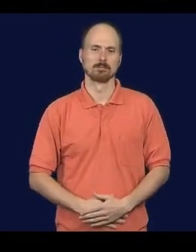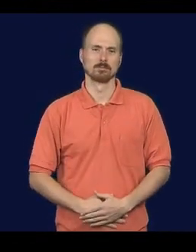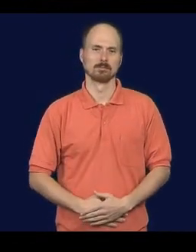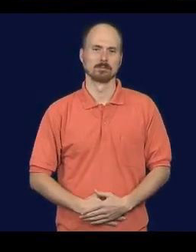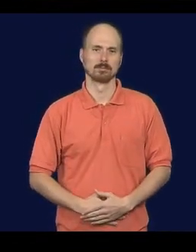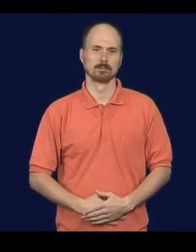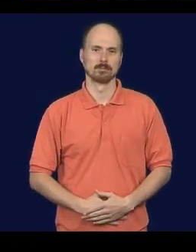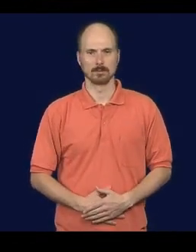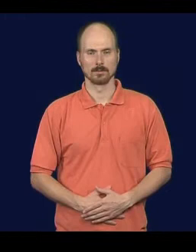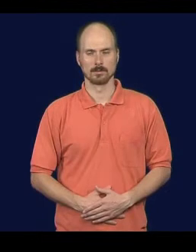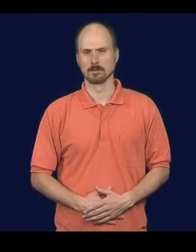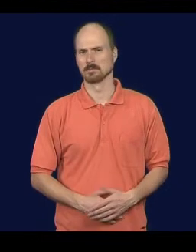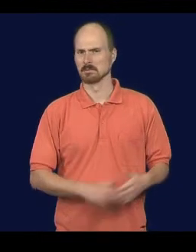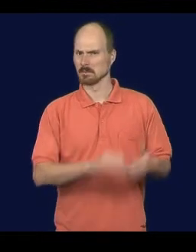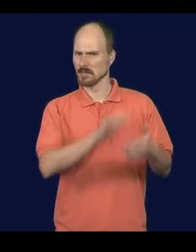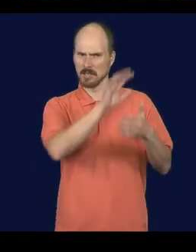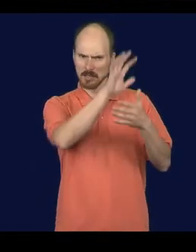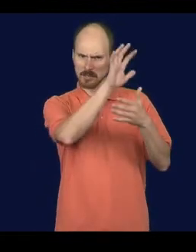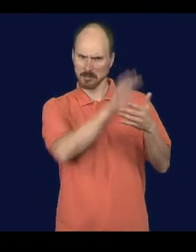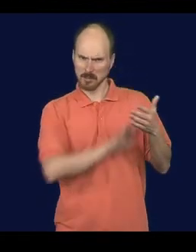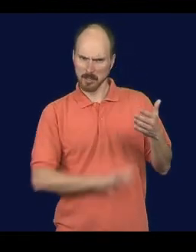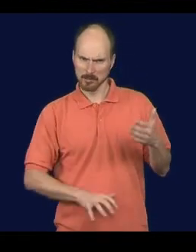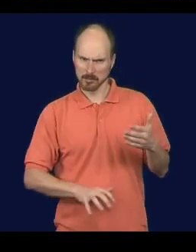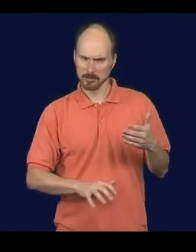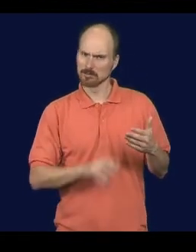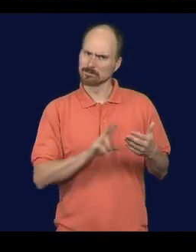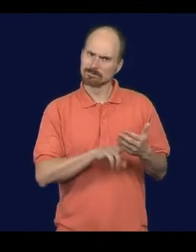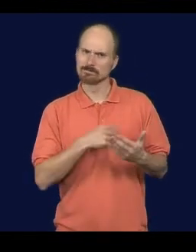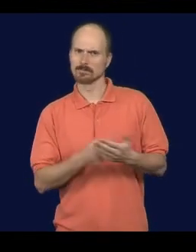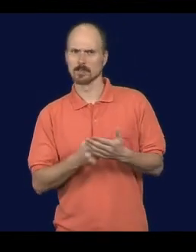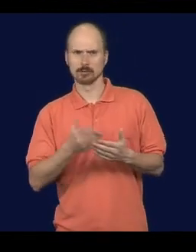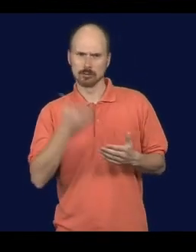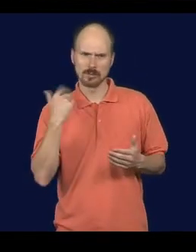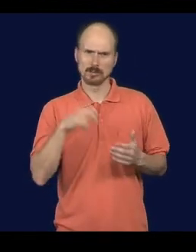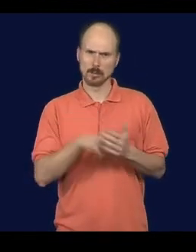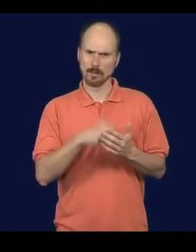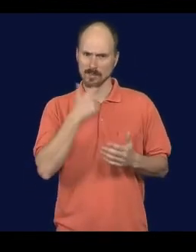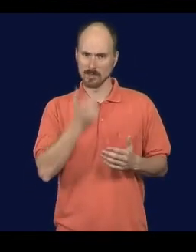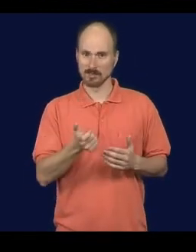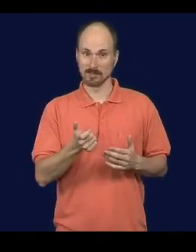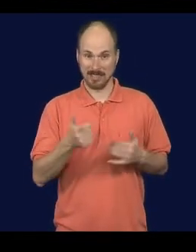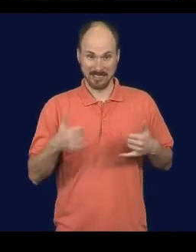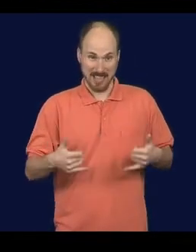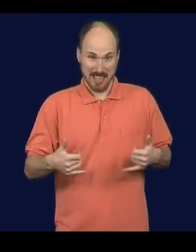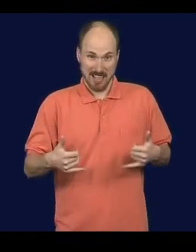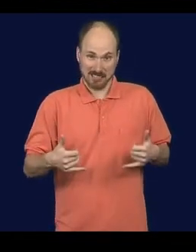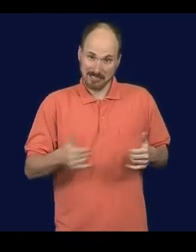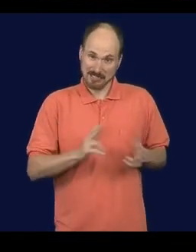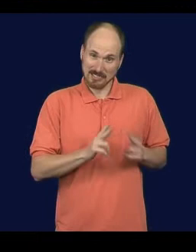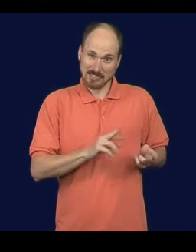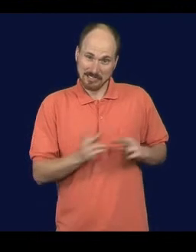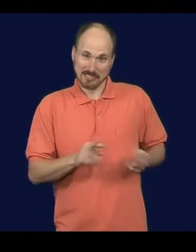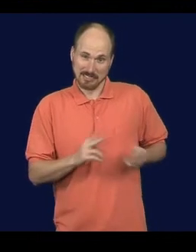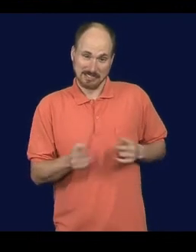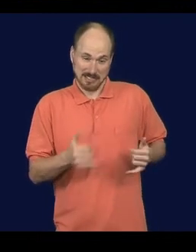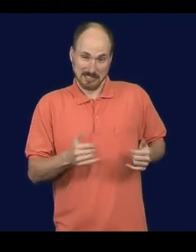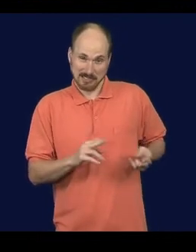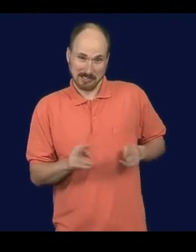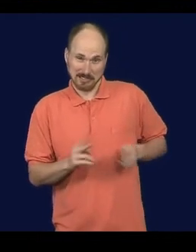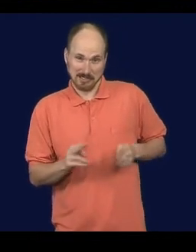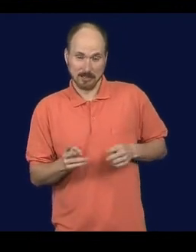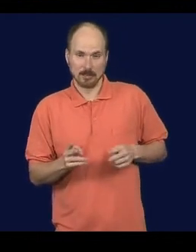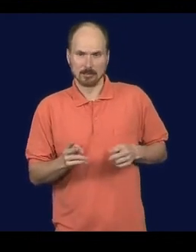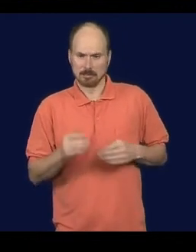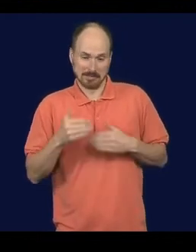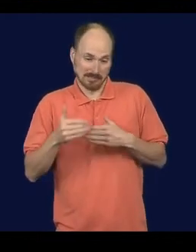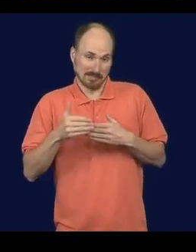si chtěla zeptat na takovou specialitku z mého oboru, což je knihovnictví, a to je, jak řešíte ověřenost informačních zdrojů, třeba v